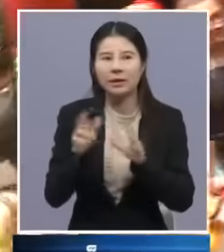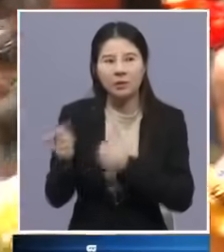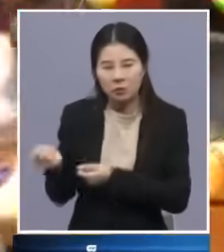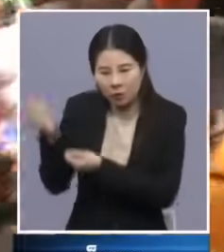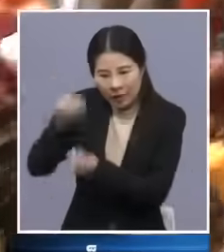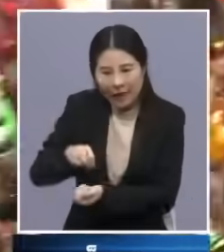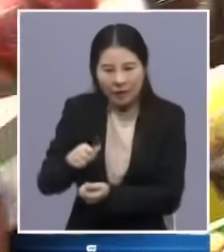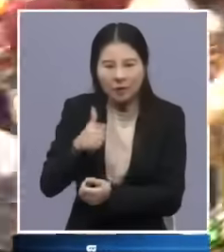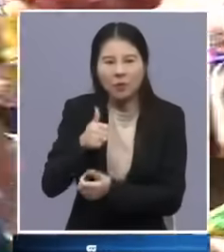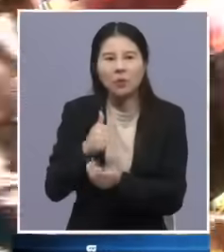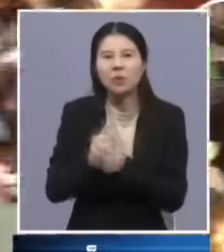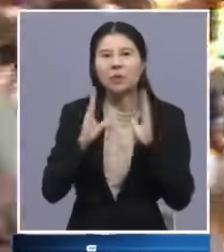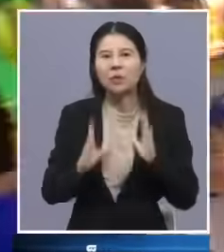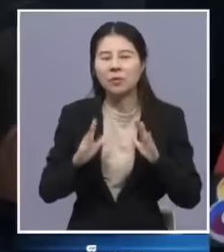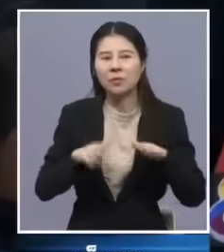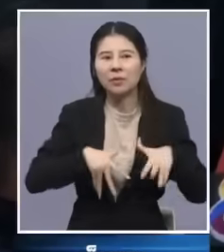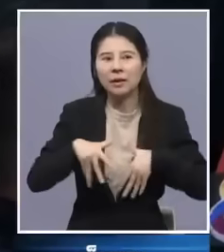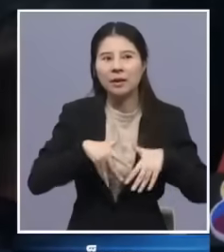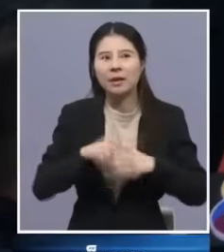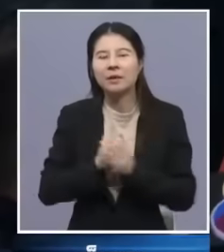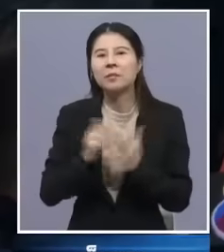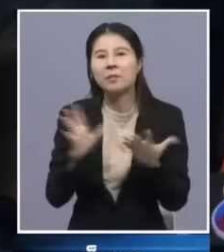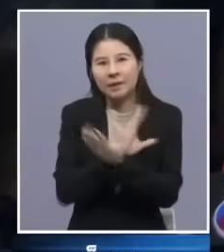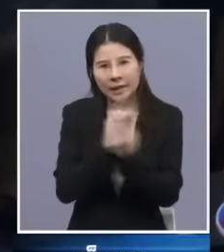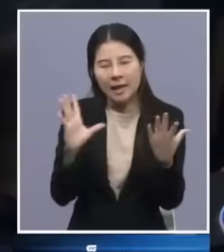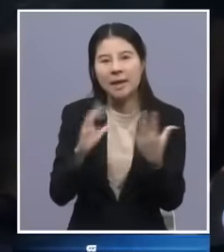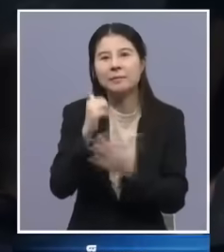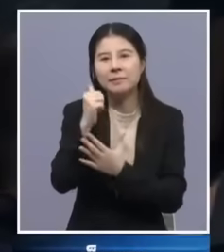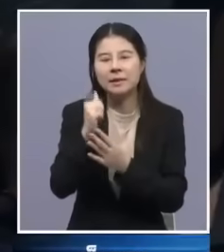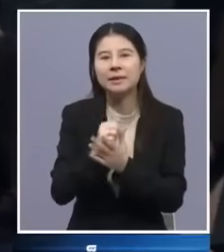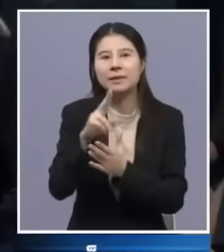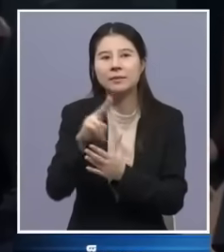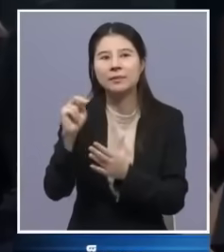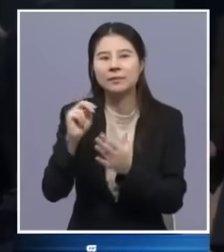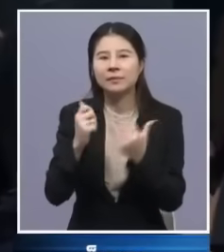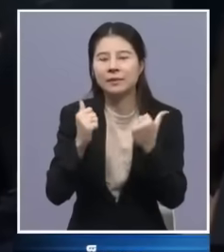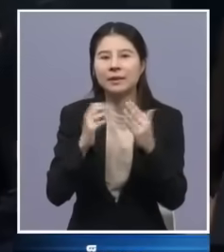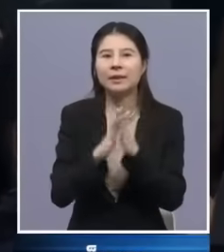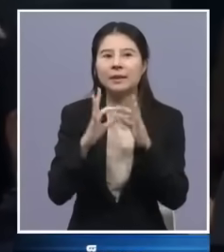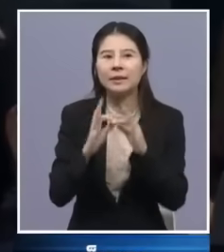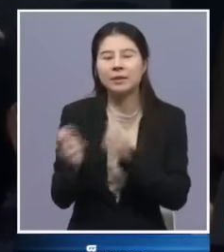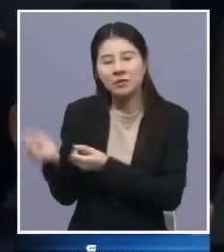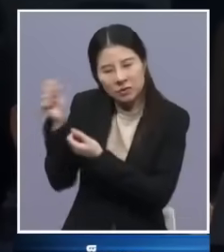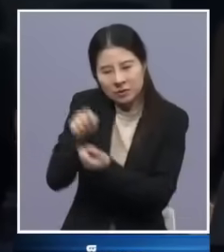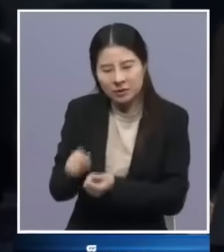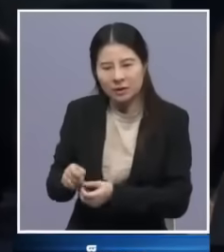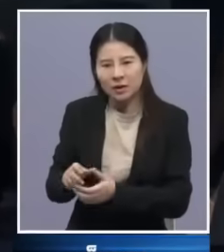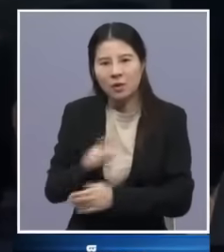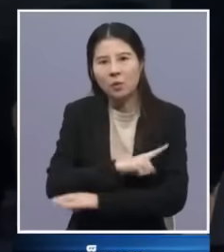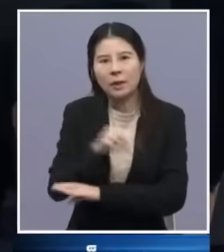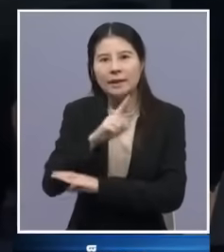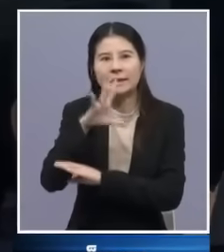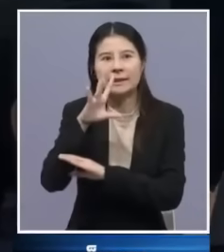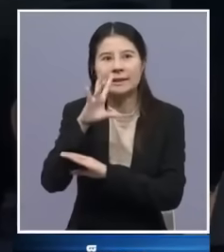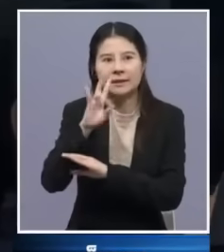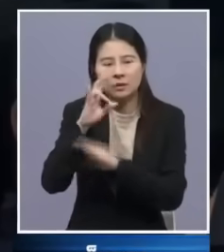งความยินดีหลังจากที่ยูเนสโกขึ้นทะเบียนเอาไว้เดี๋ยวเขาจะมีงานฉลองสงกรานต ์ วันที่7เข้าใจ